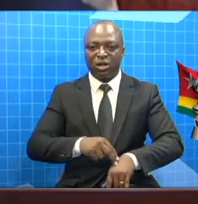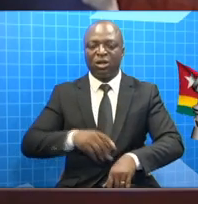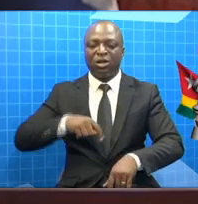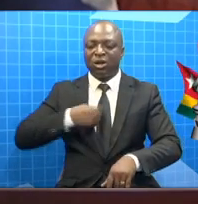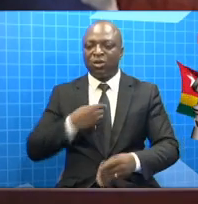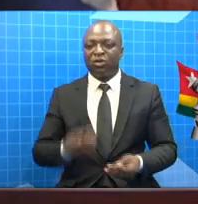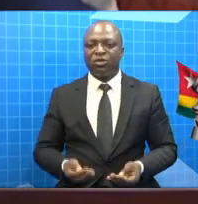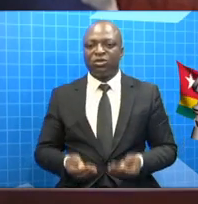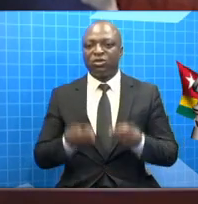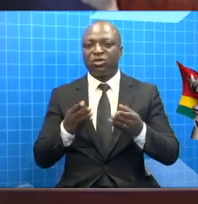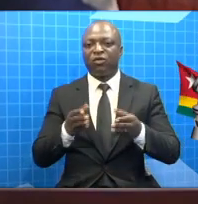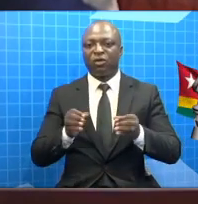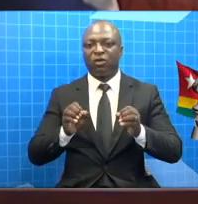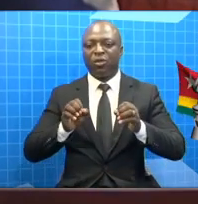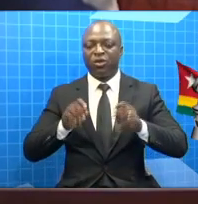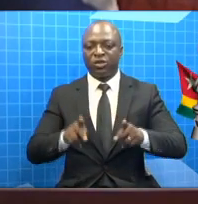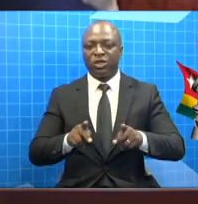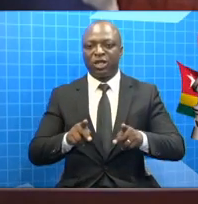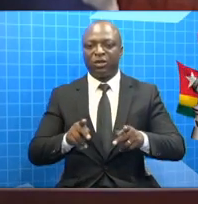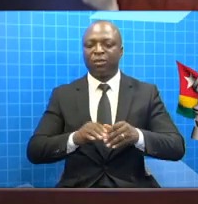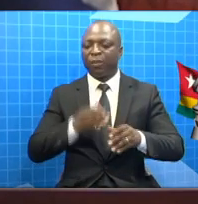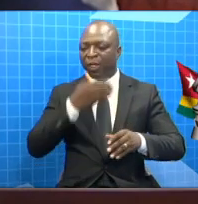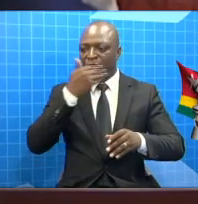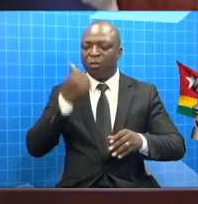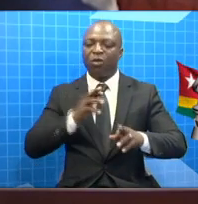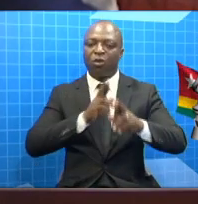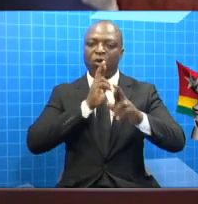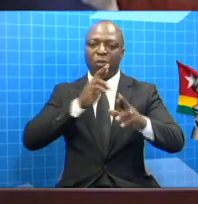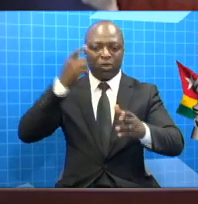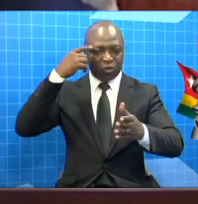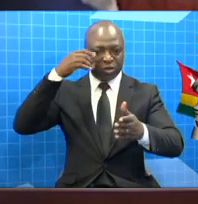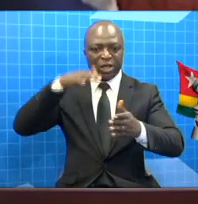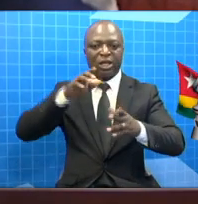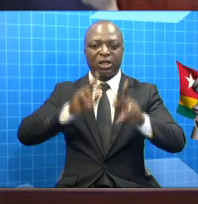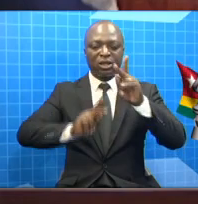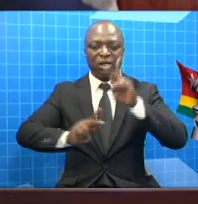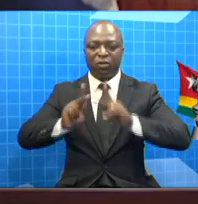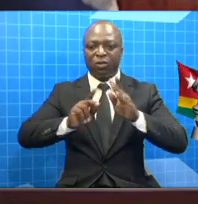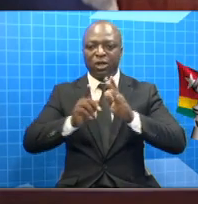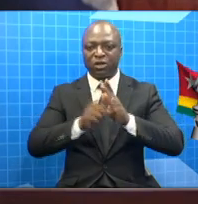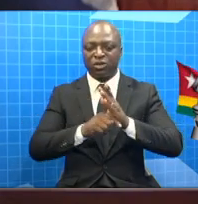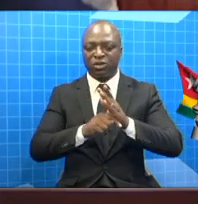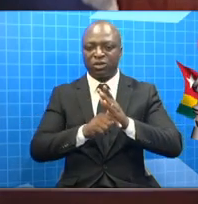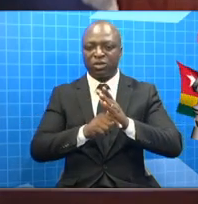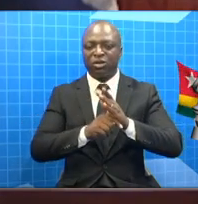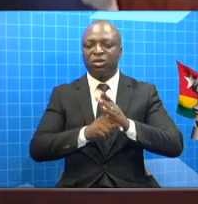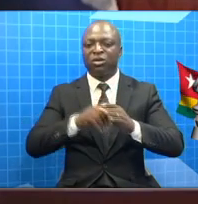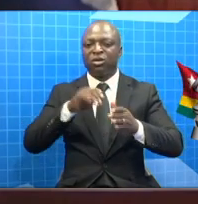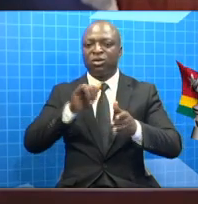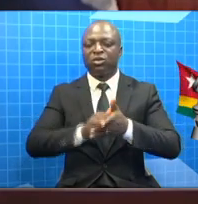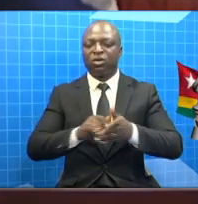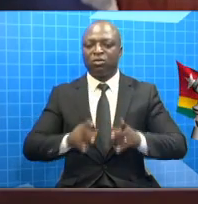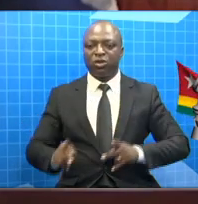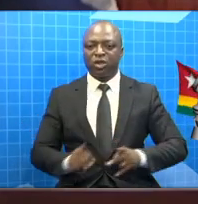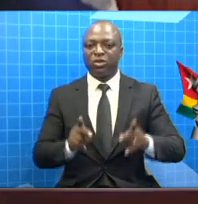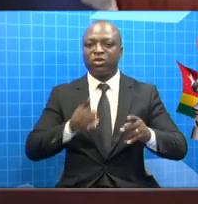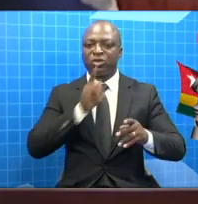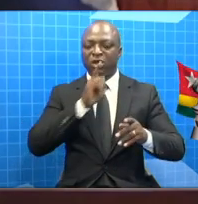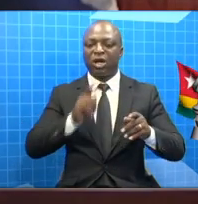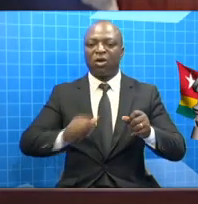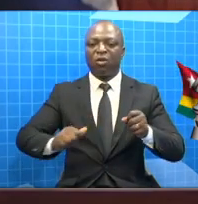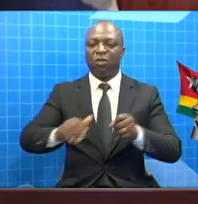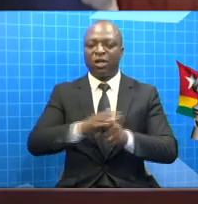offre l'opportunité de mieux répondre aux attentes des populations. Ce processus sera